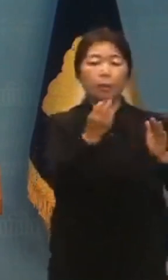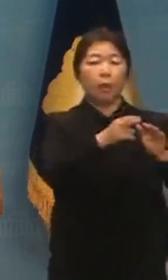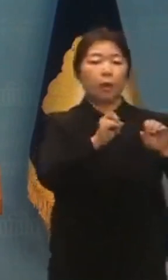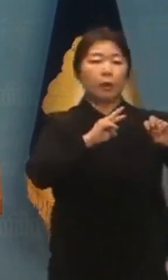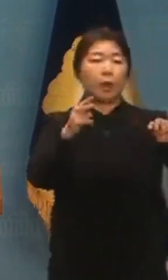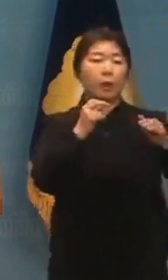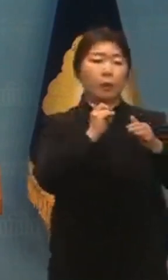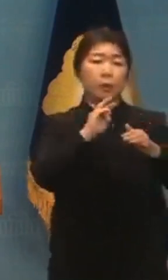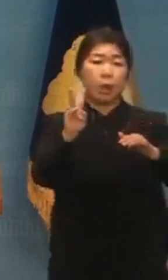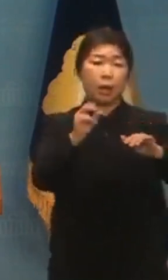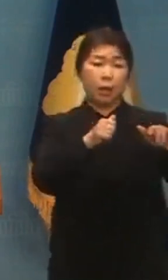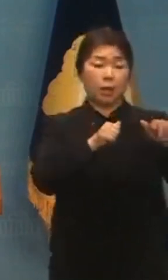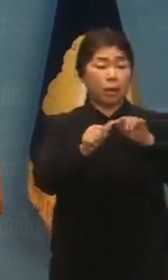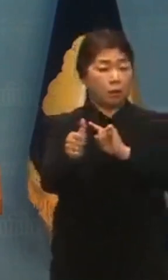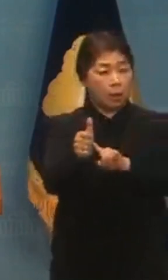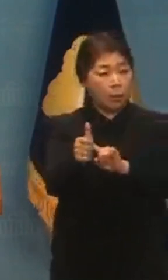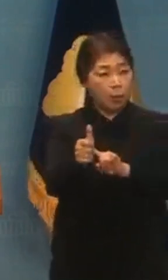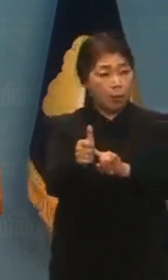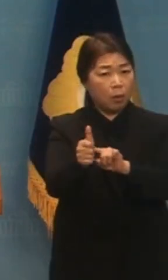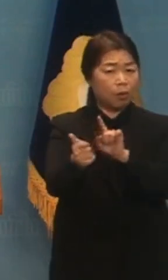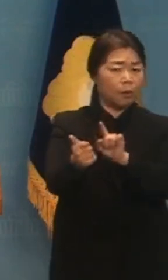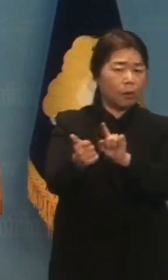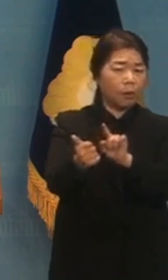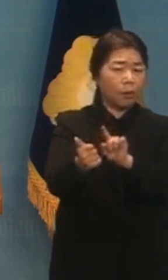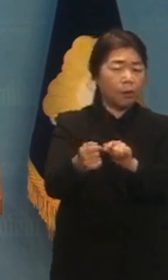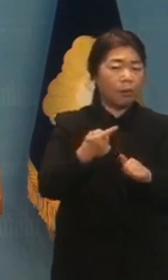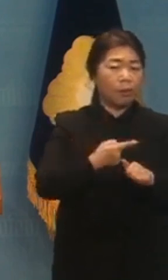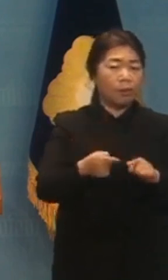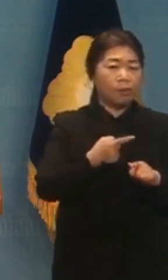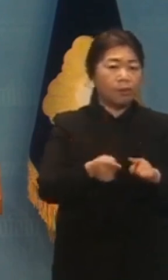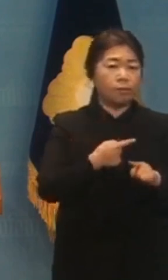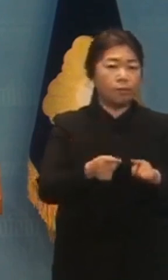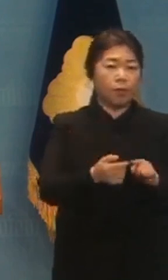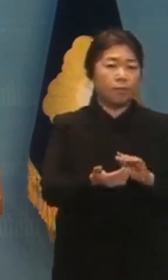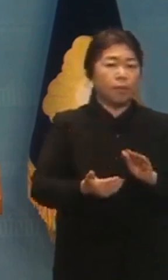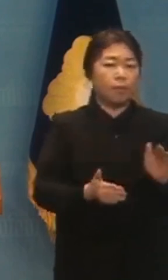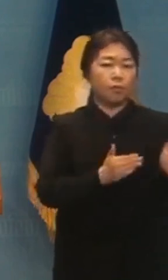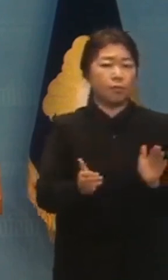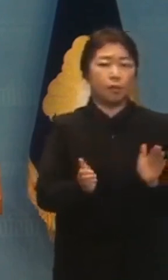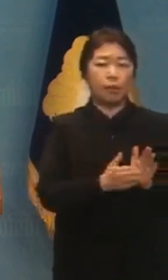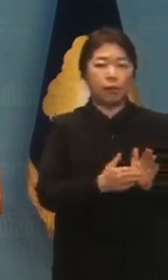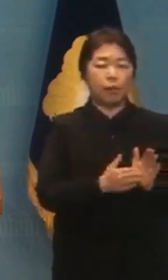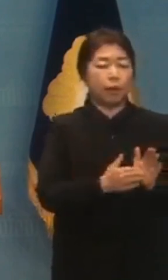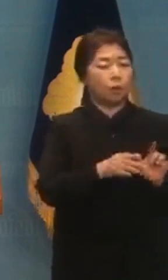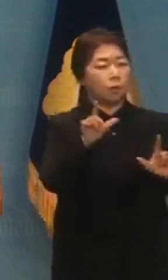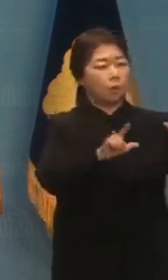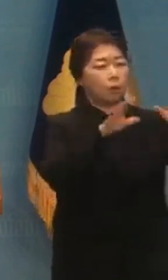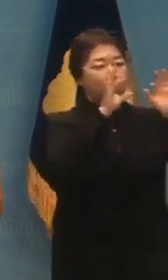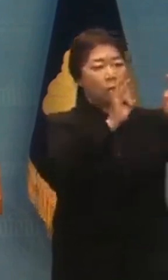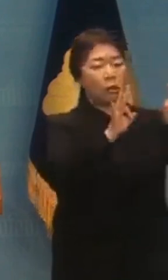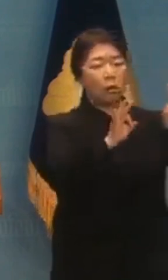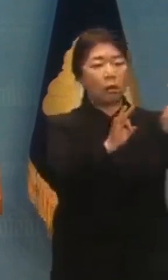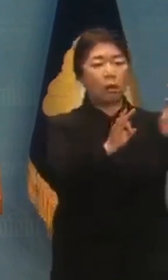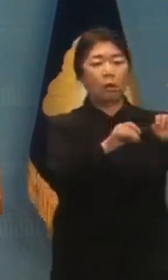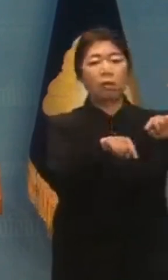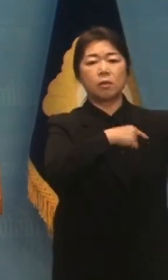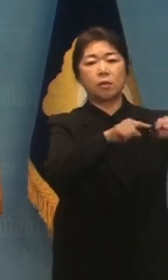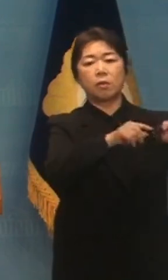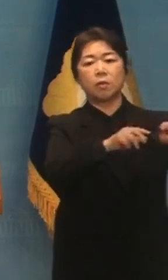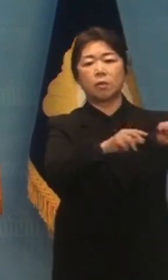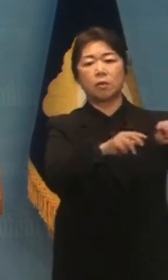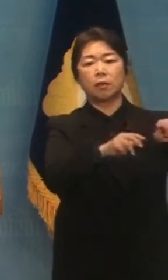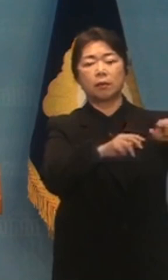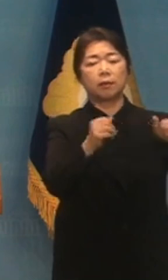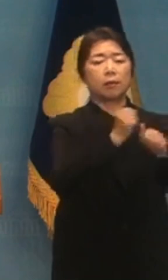제1야당 대표가 대상인 점, 흉기를 준비한 정황 등이 있으니 정치 테러라고 볼